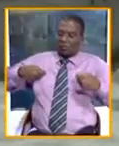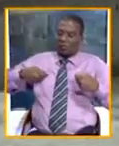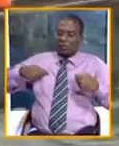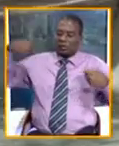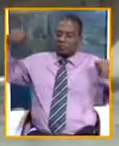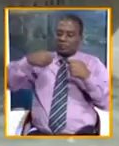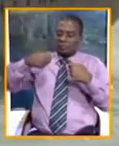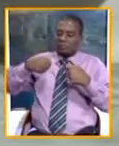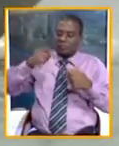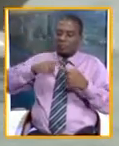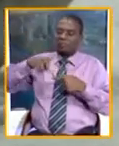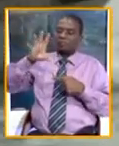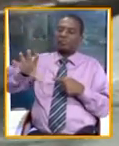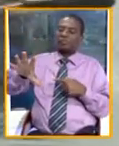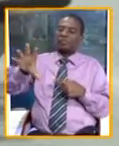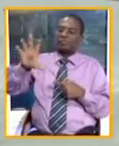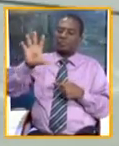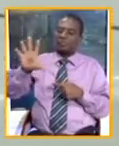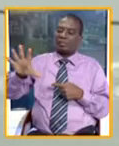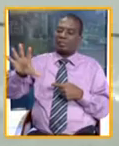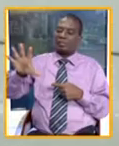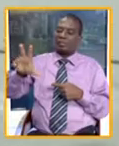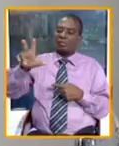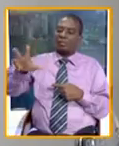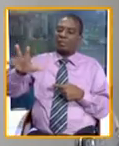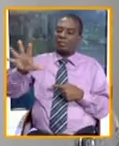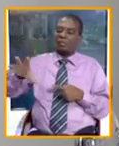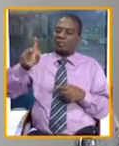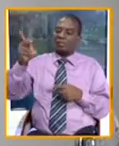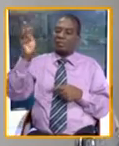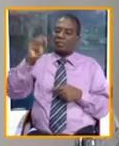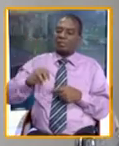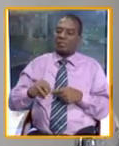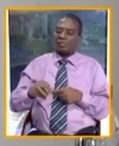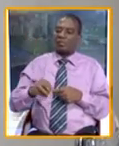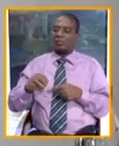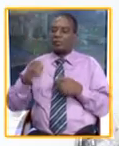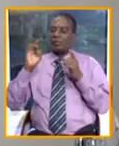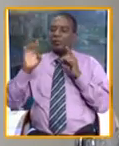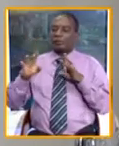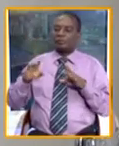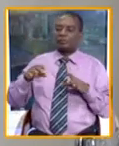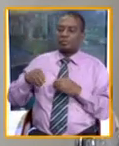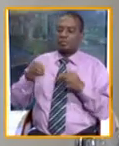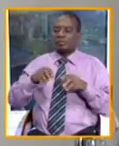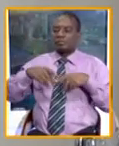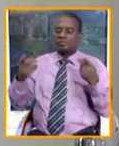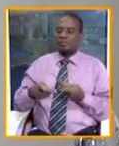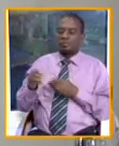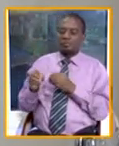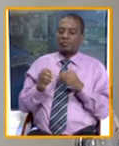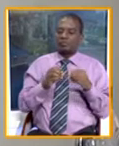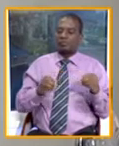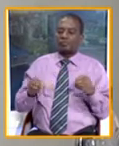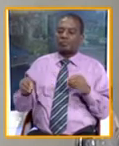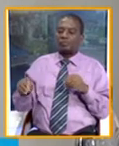L'incident s'est produit à 35 km des côtes ivoiriennes. Une cellule de crise est mise en place pour organiser et entreprendre